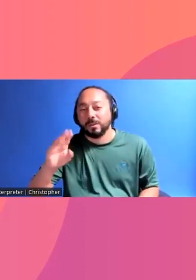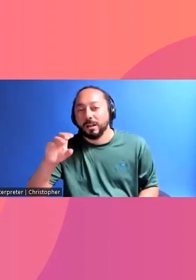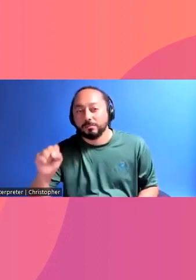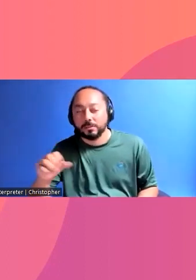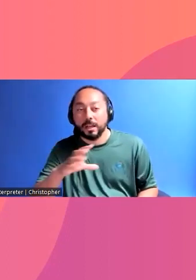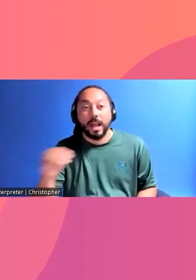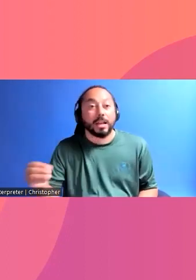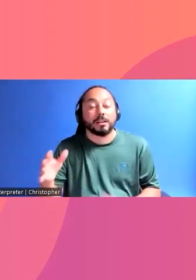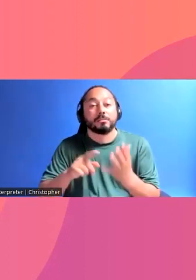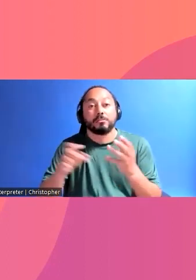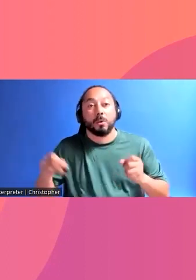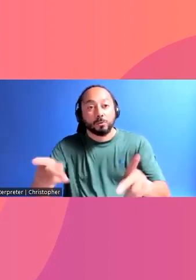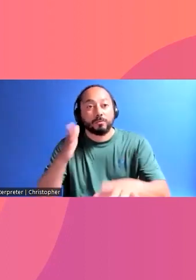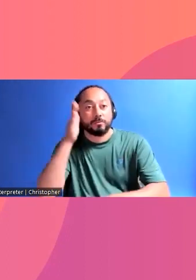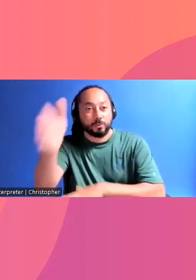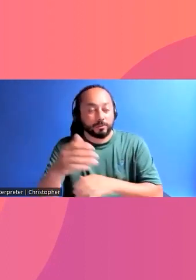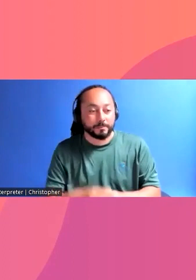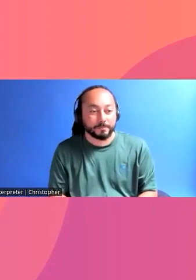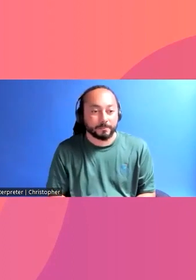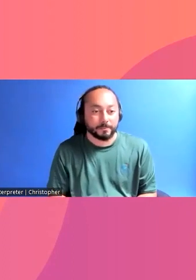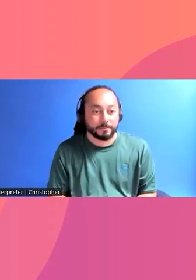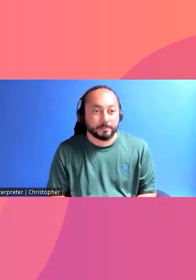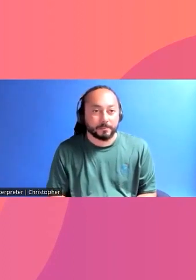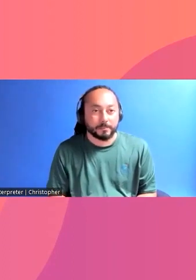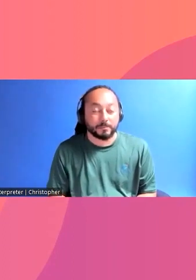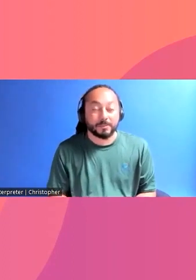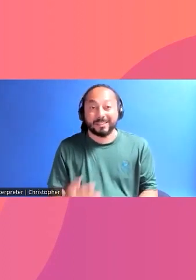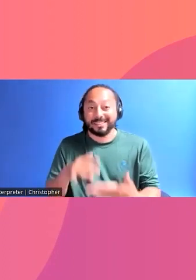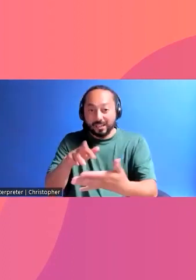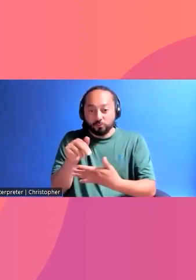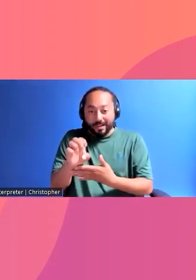l'expérience, résultats et opportunités sur le long terme.